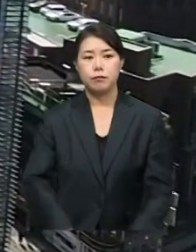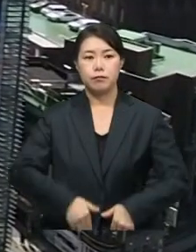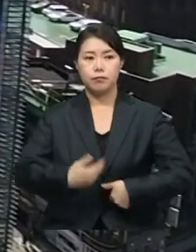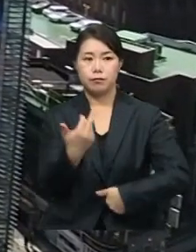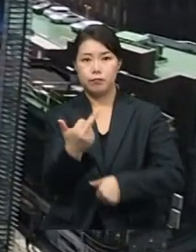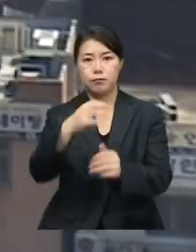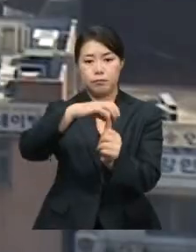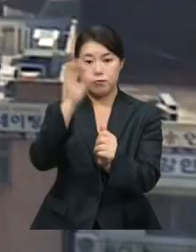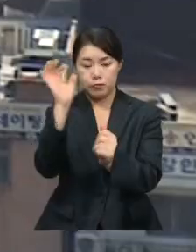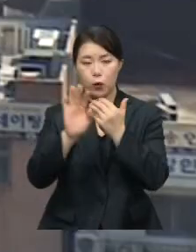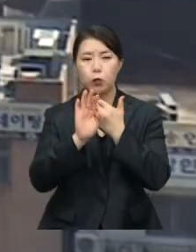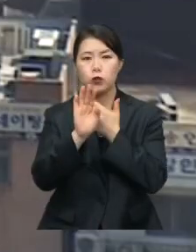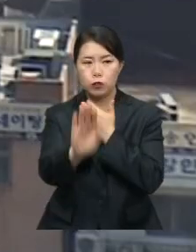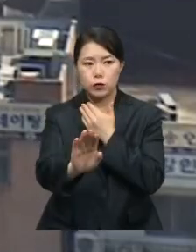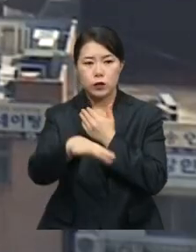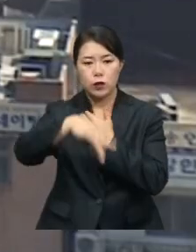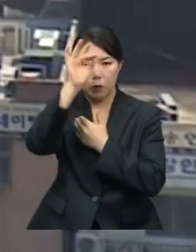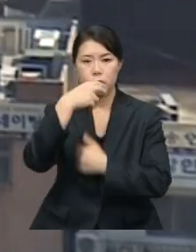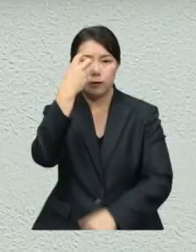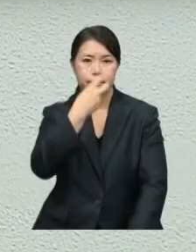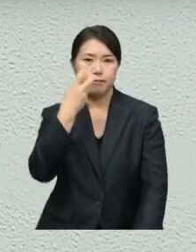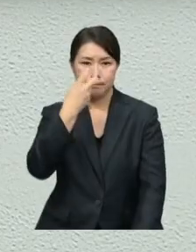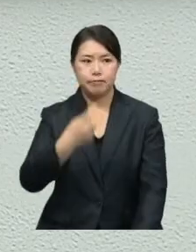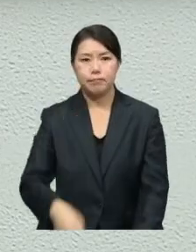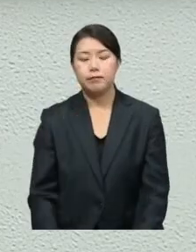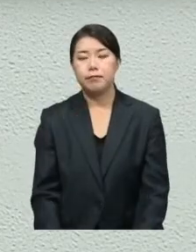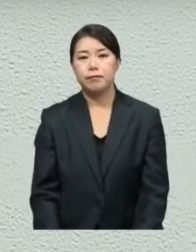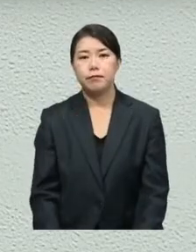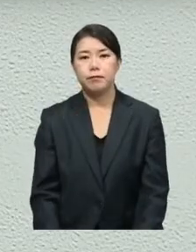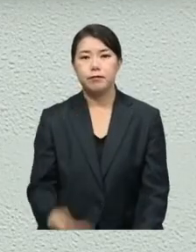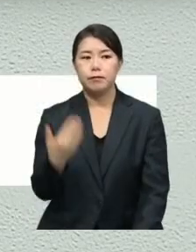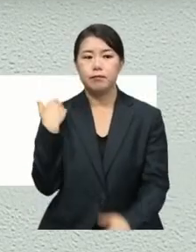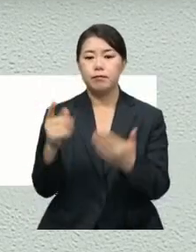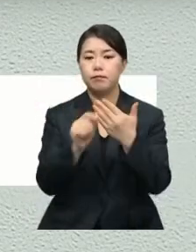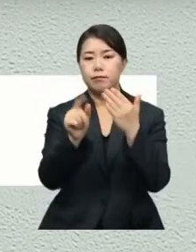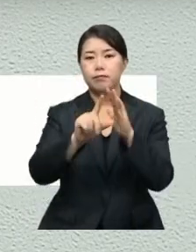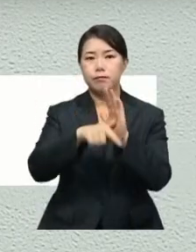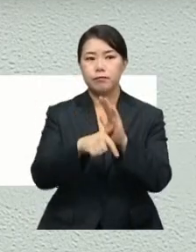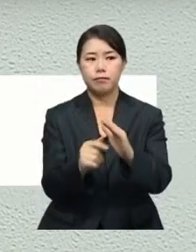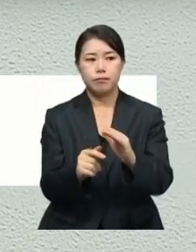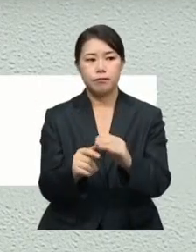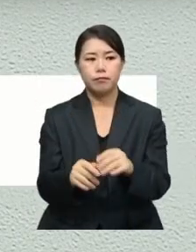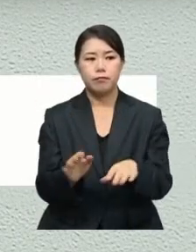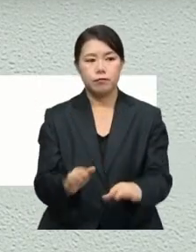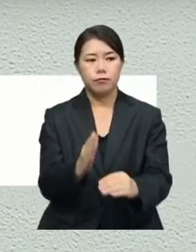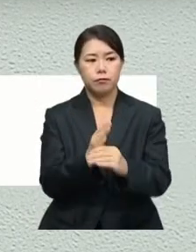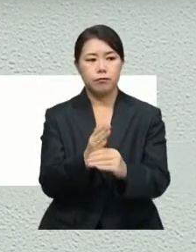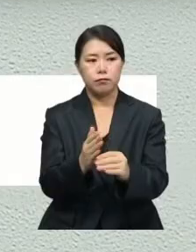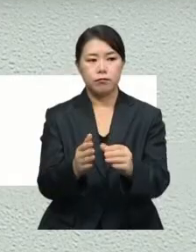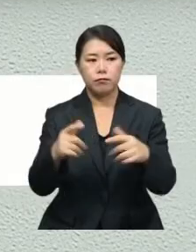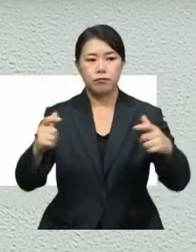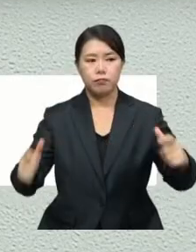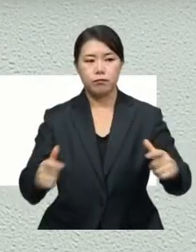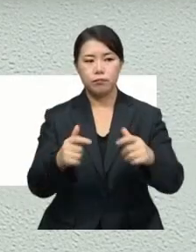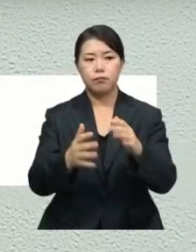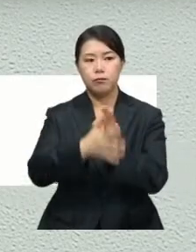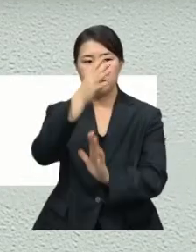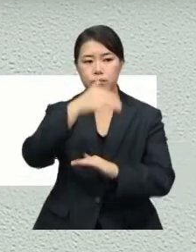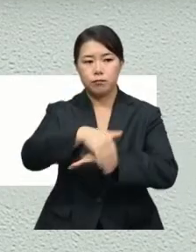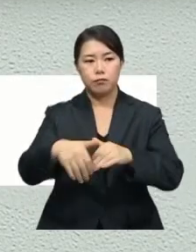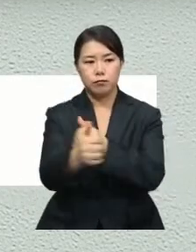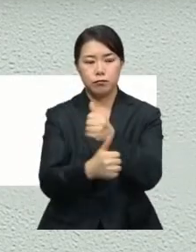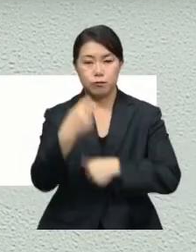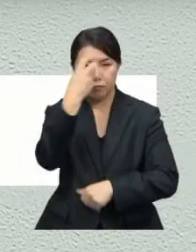고도 제한 완화 이후 첫 심의였습니다. 지난 9월 저희 중구 도시계획위원회 심의를 통해서 완화